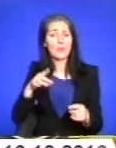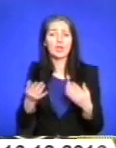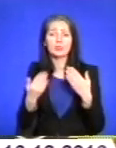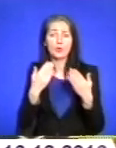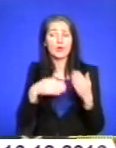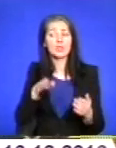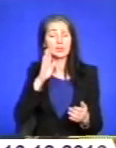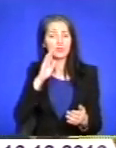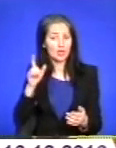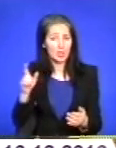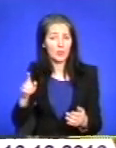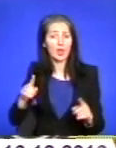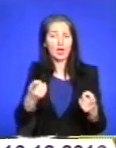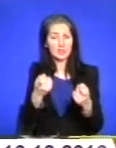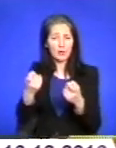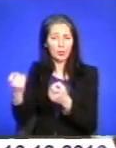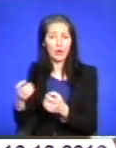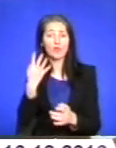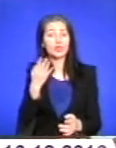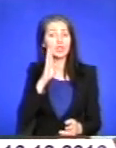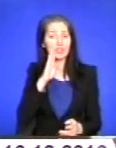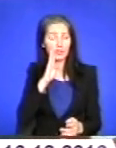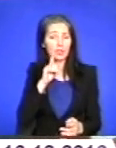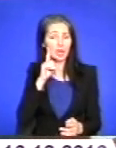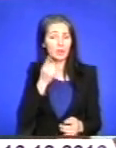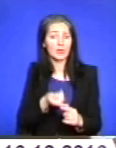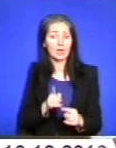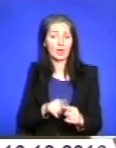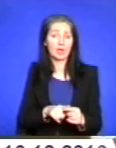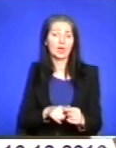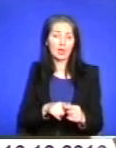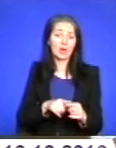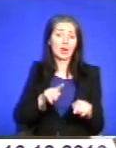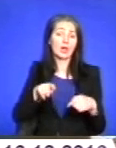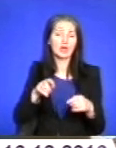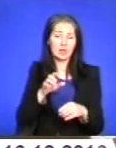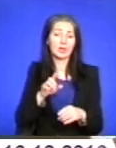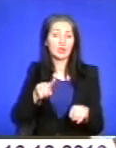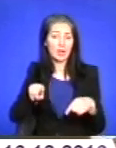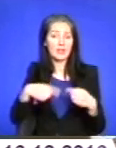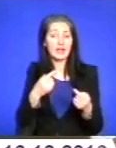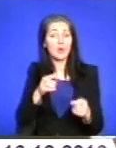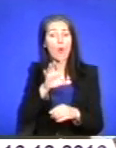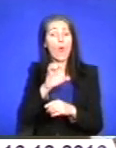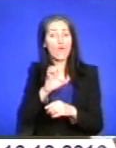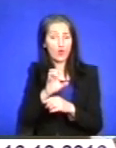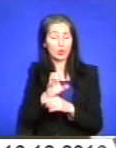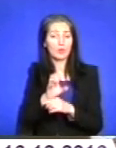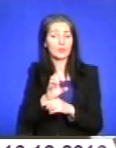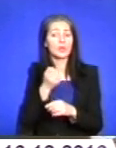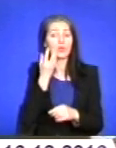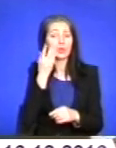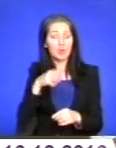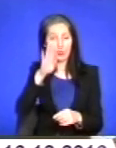завербував 4 дівчини, які безпосередньо скинули йому фото. І коли він отримав